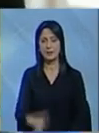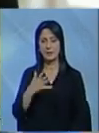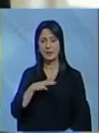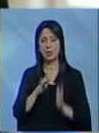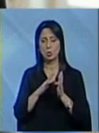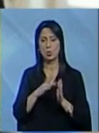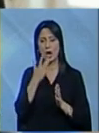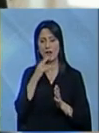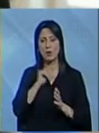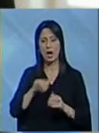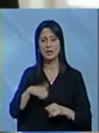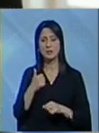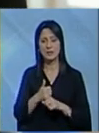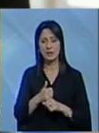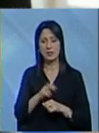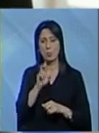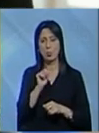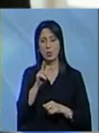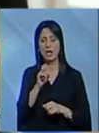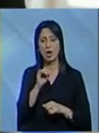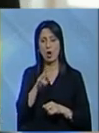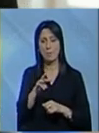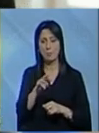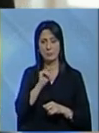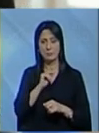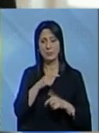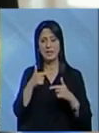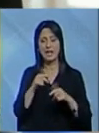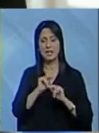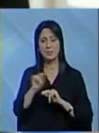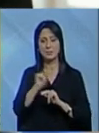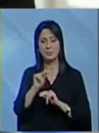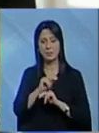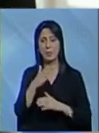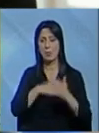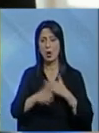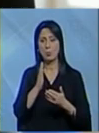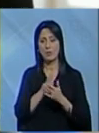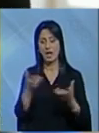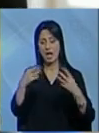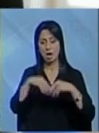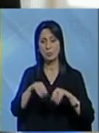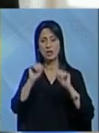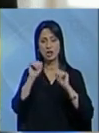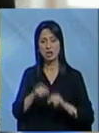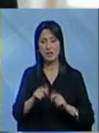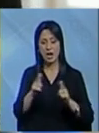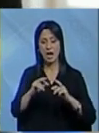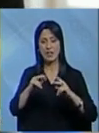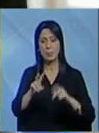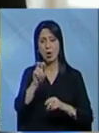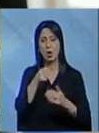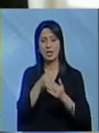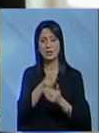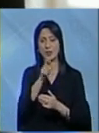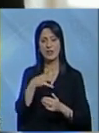საქართველოს ტურიზმის ეროვნული ადმინისტრაცია Booking.com-თან ერთად აგრძელებს სატრენინგო პროგრამას. ჩვენ მოხარულები ვართ, რომ ერთობლივად შევძელით და გადავამზადეთ